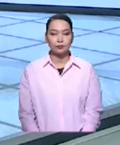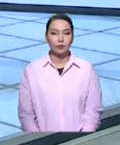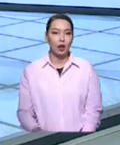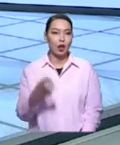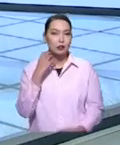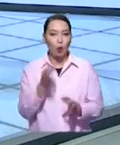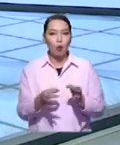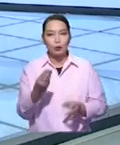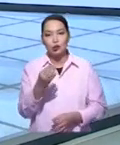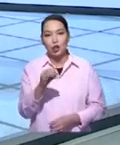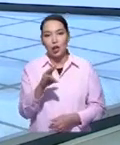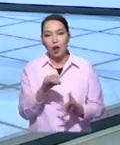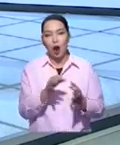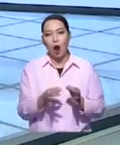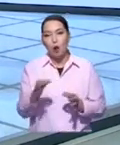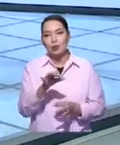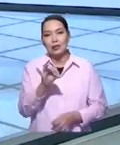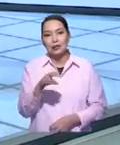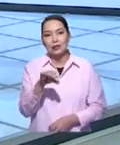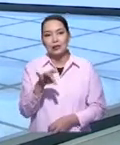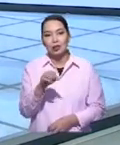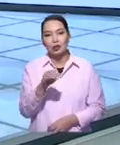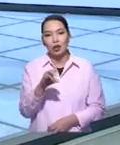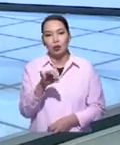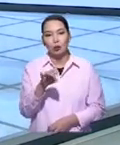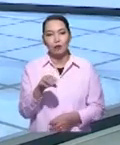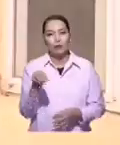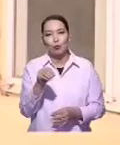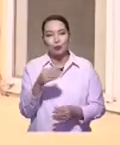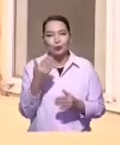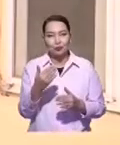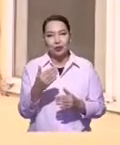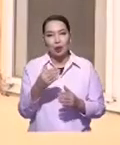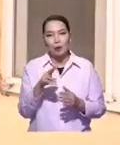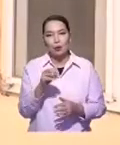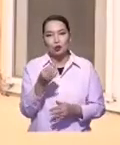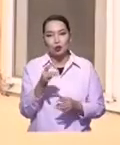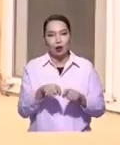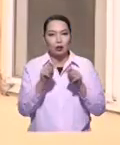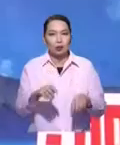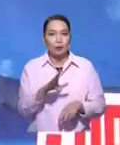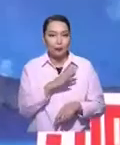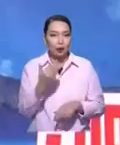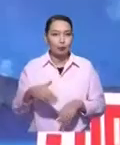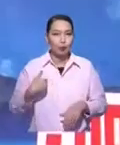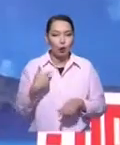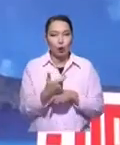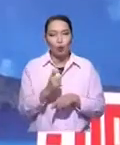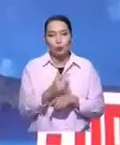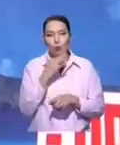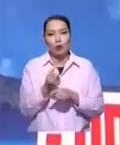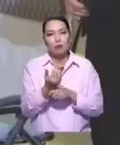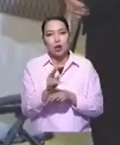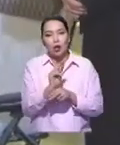Қызылорда облысы Шиелі ауданының тұрғыны Индира Жантөреева тұзды бөлмені іске қосты. Оның пайдасын ұзақ зерттеген кәсіпкер бірнеше ауруға ем екенін